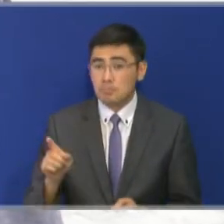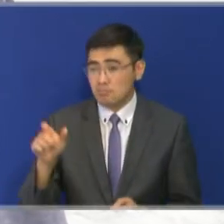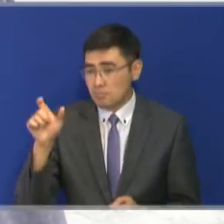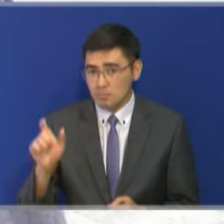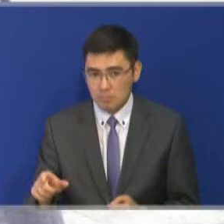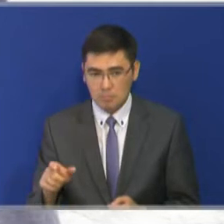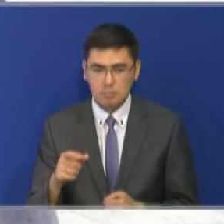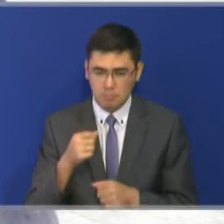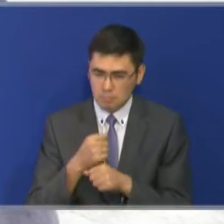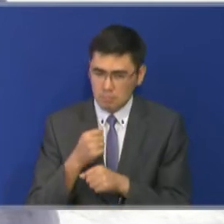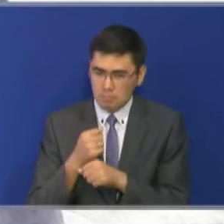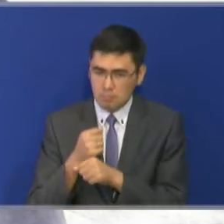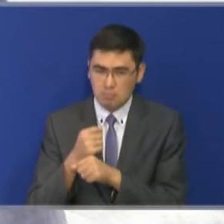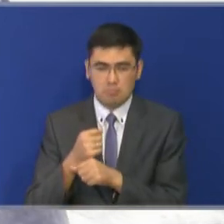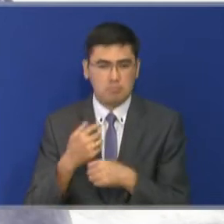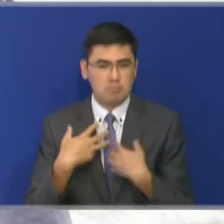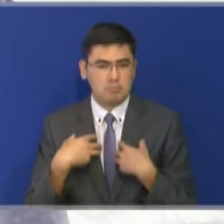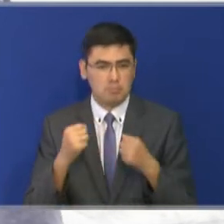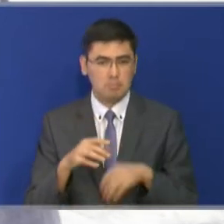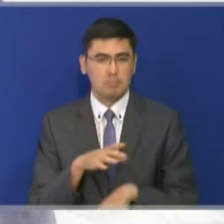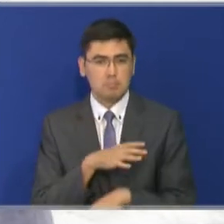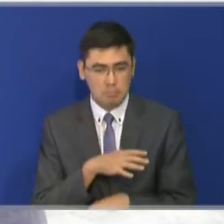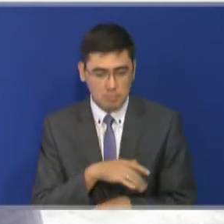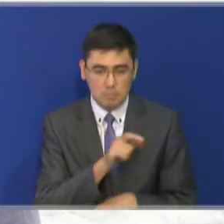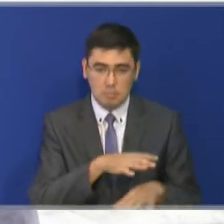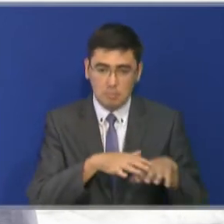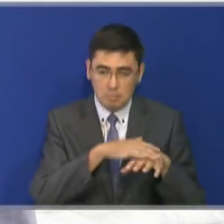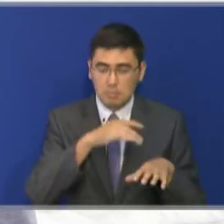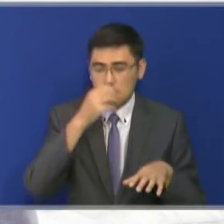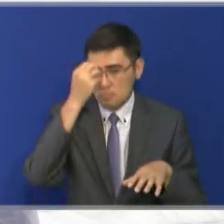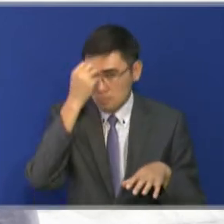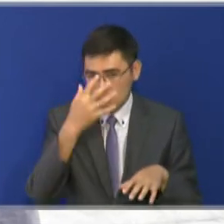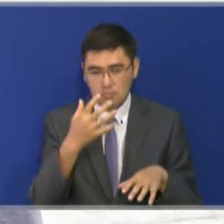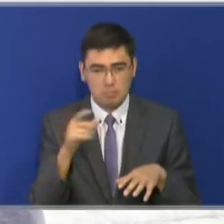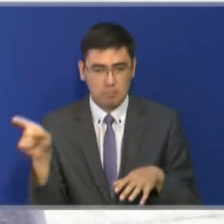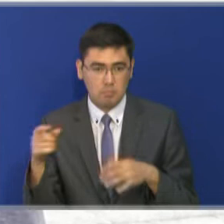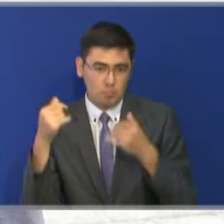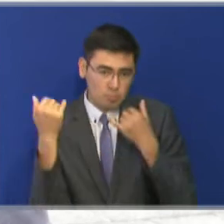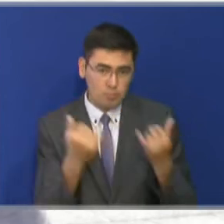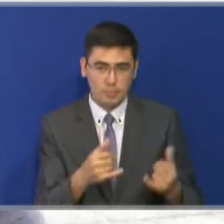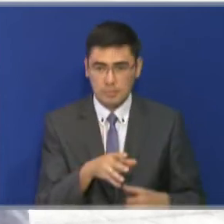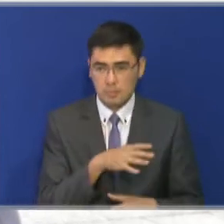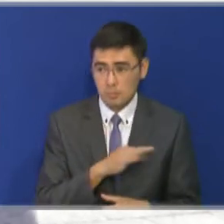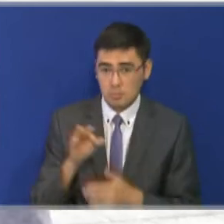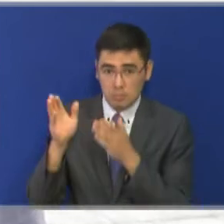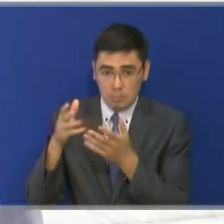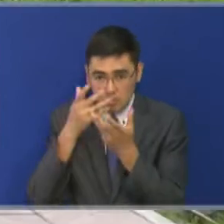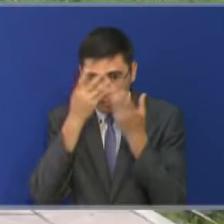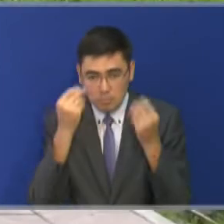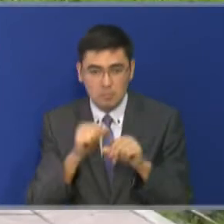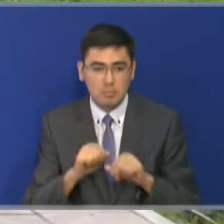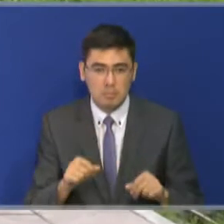Он проделал огромную работу для казахского народа. Он дал мудрость казахскому народу. Нельзя забывать Абая. Нам нужно рассказывать о нем нашим